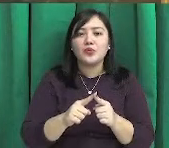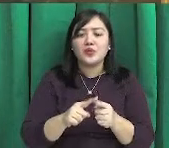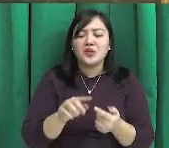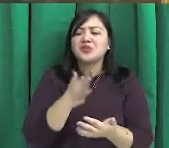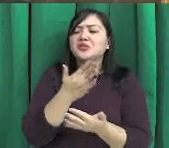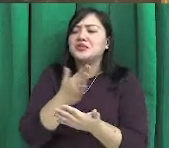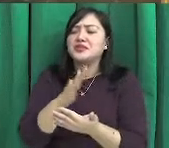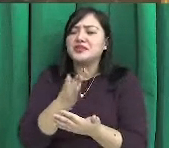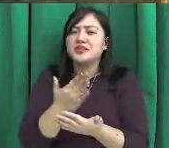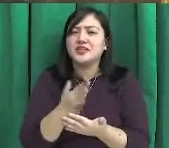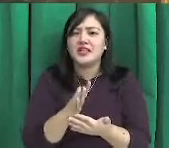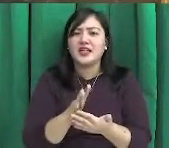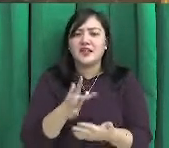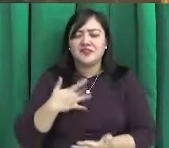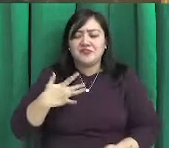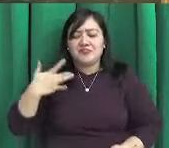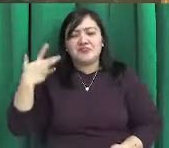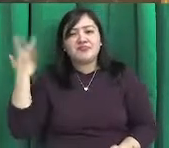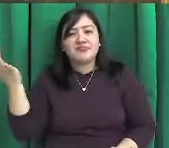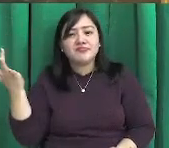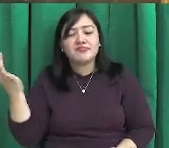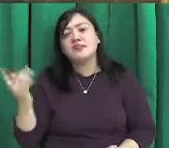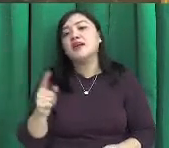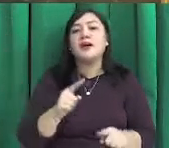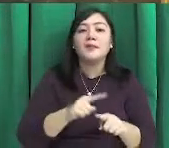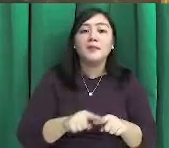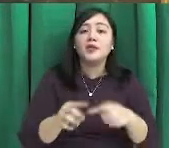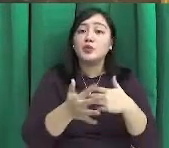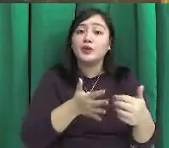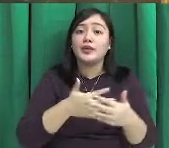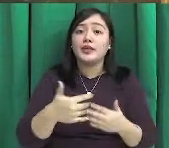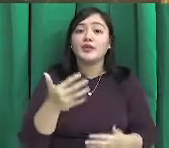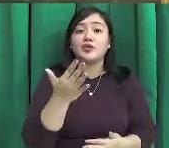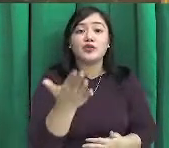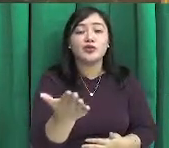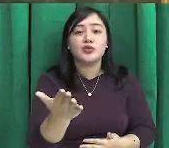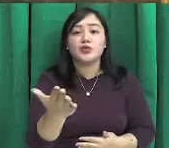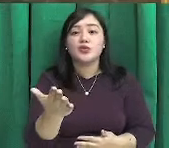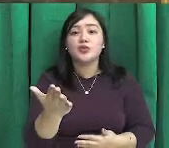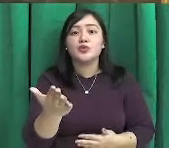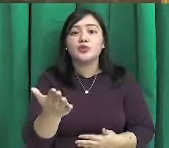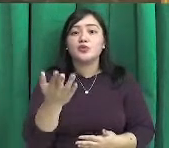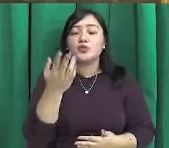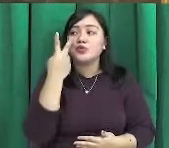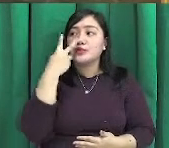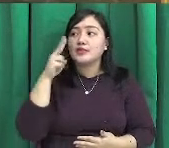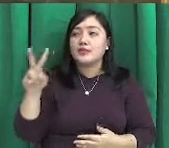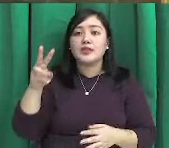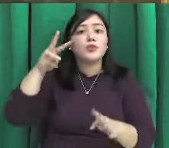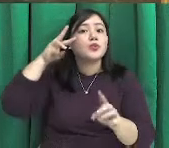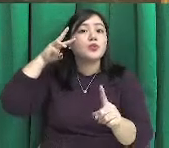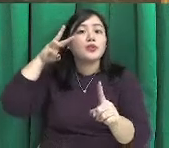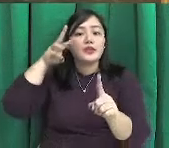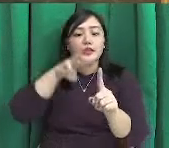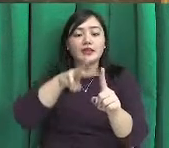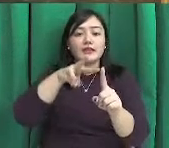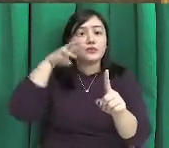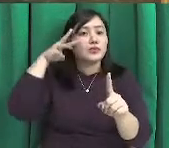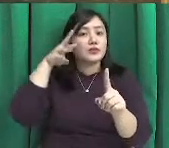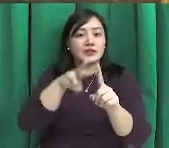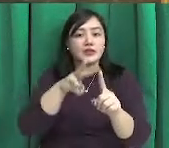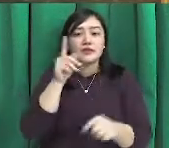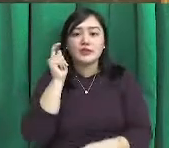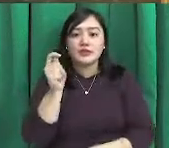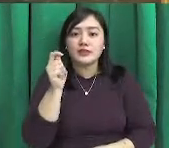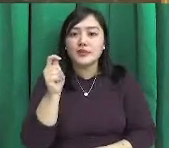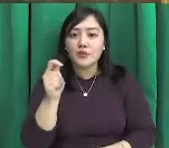know, anuman at sino man, anuman ang naririnig nyo rito at sino man ang guest po natin dito, ang pinakang intention po niya na